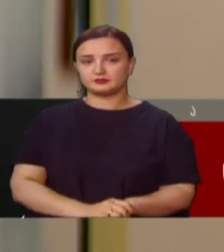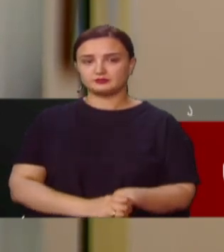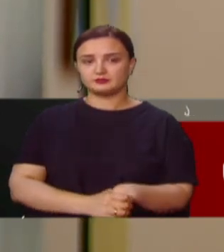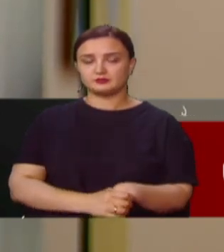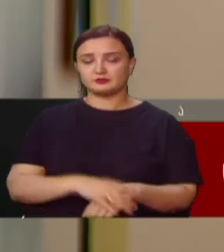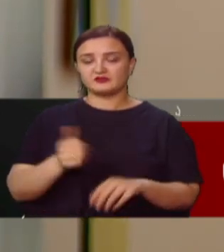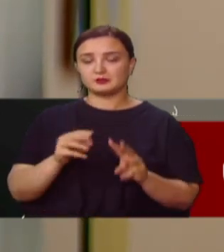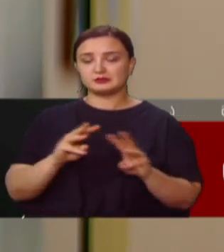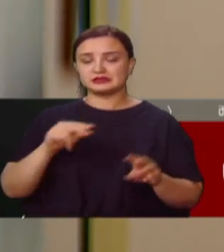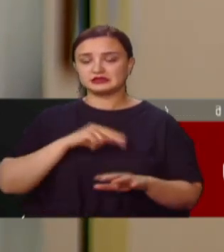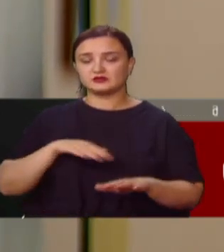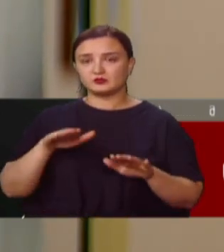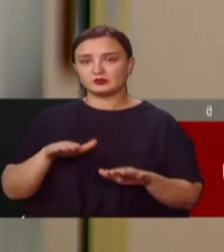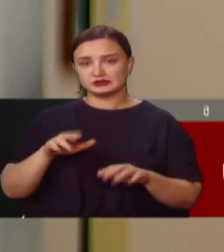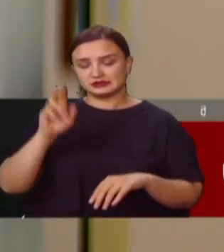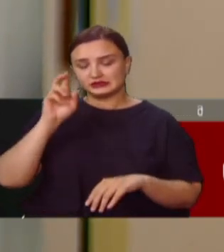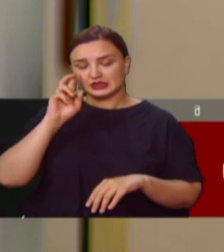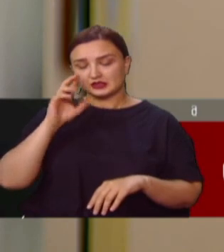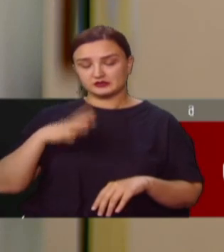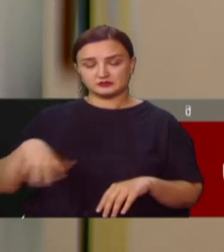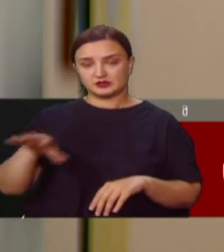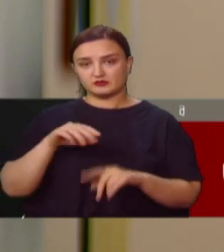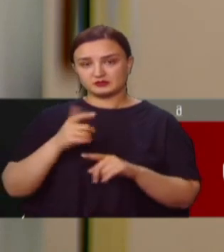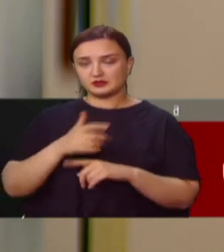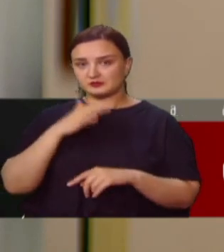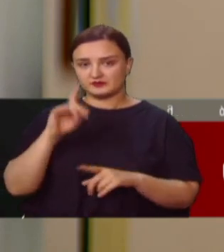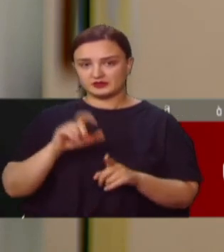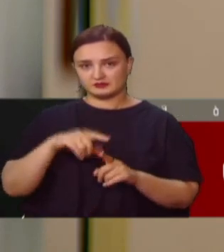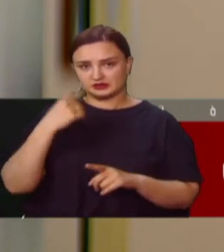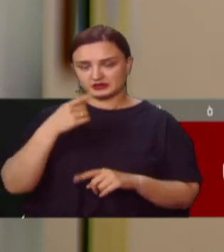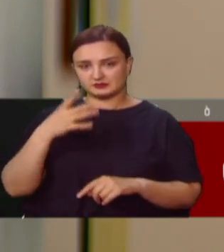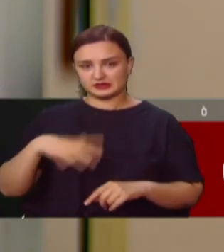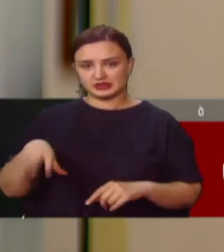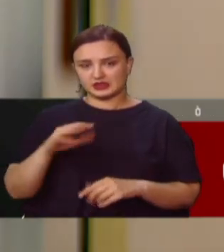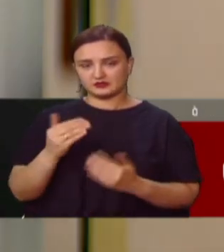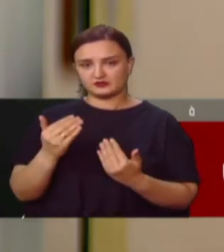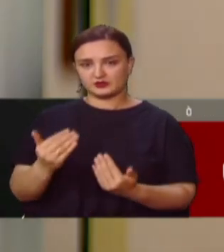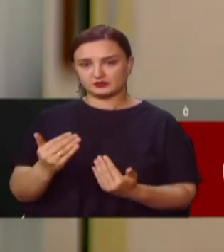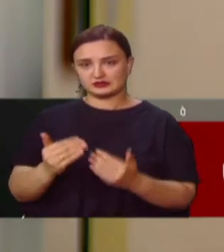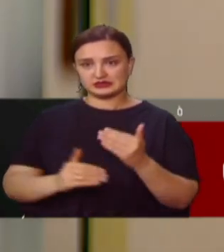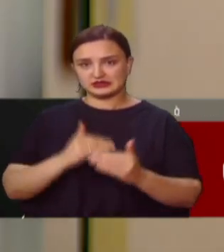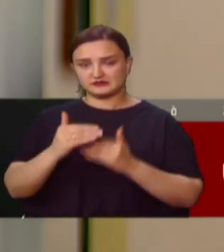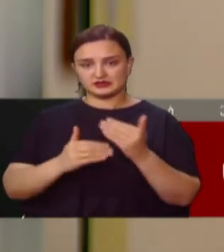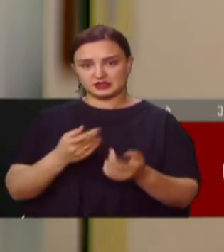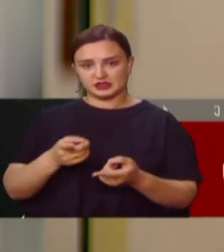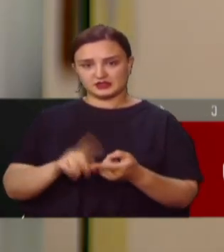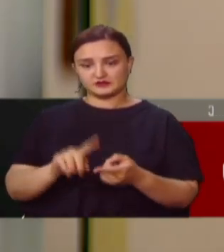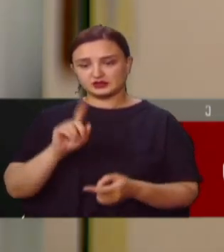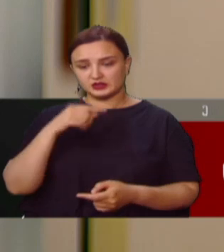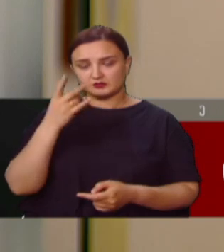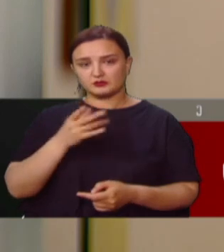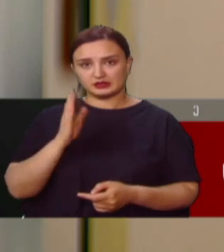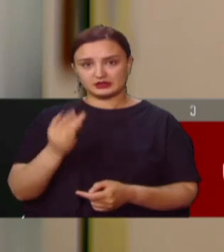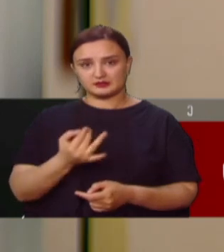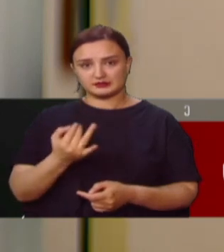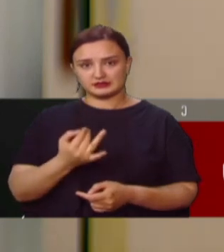პრემიერ-მინისტრის პოსტზე საქართველოს მთავრობას ძალიან ბევრი რამე აქვს სათქმელი საქართველოს წინსვლასთან დაკავშირებით. რა თქმა უნდა, იქნება